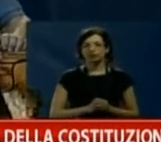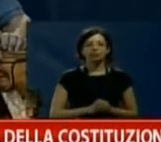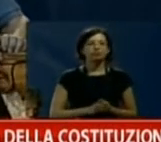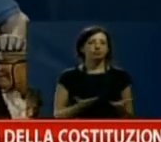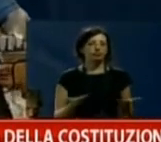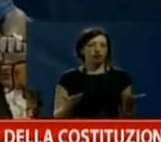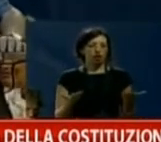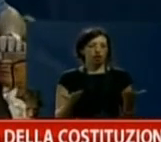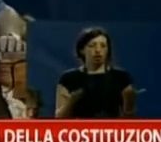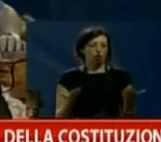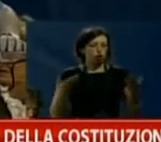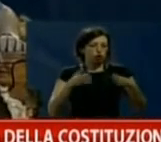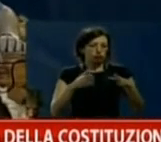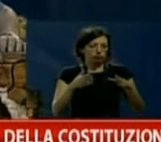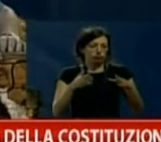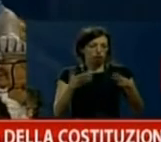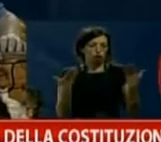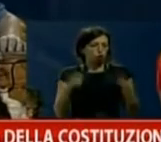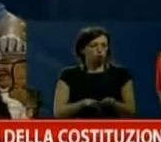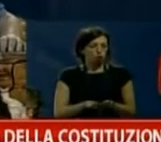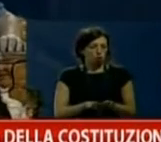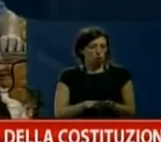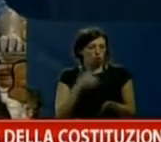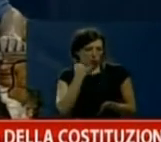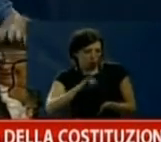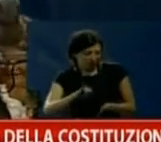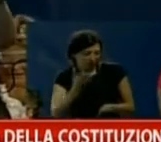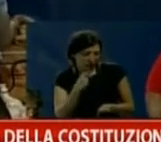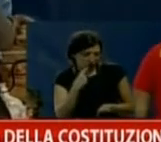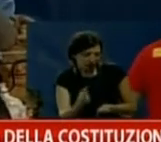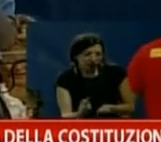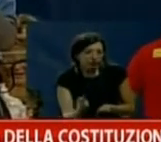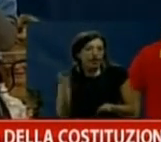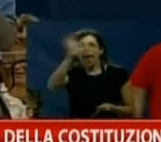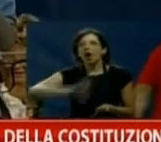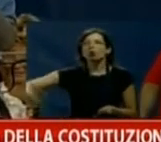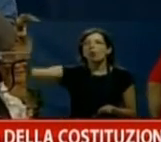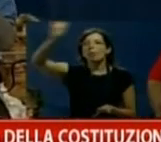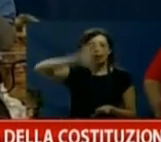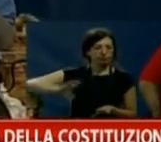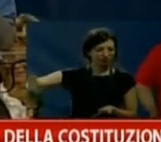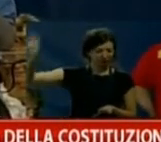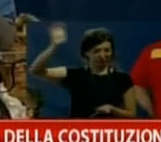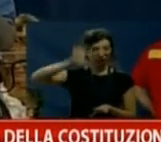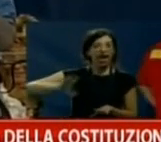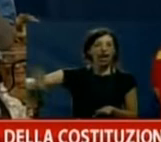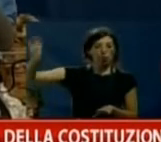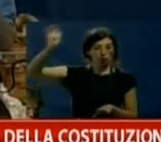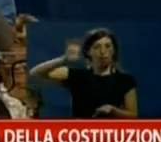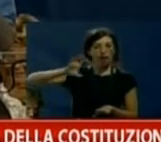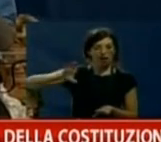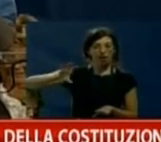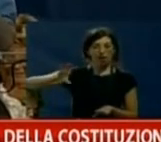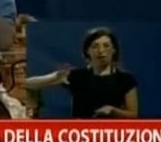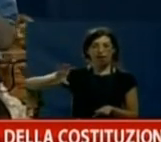su questo, un riferimento all'Europa. L'Europa in questo momento ha fatto un'operazione di